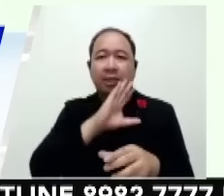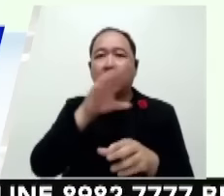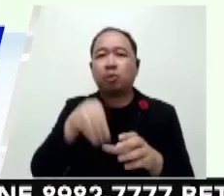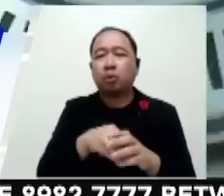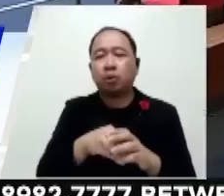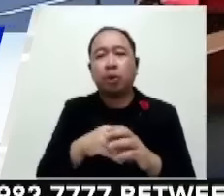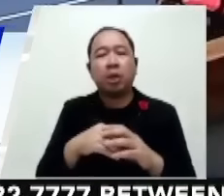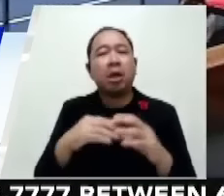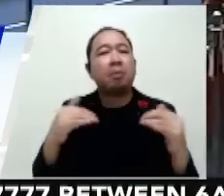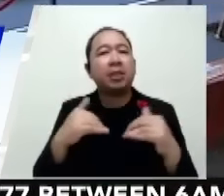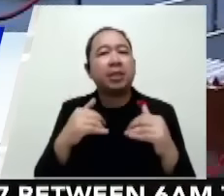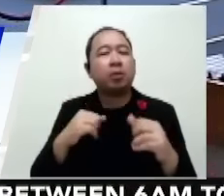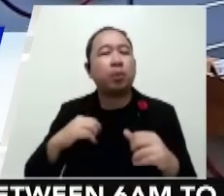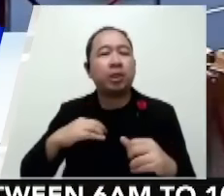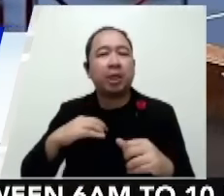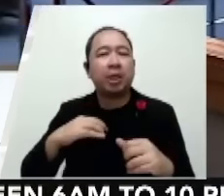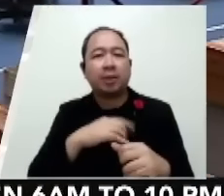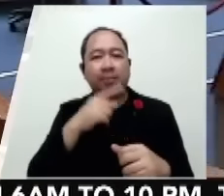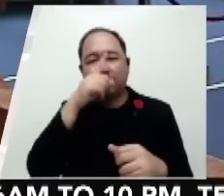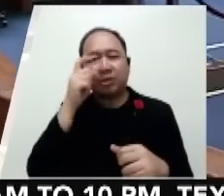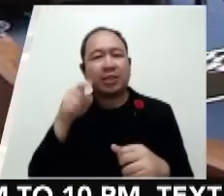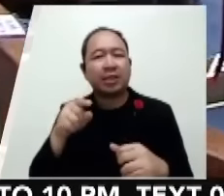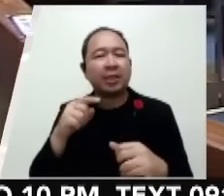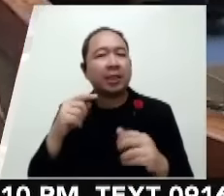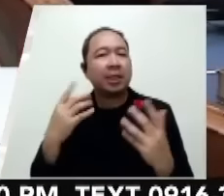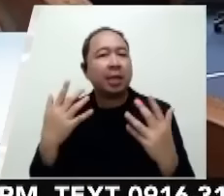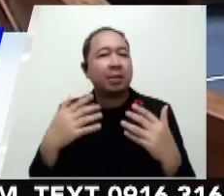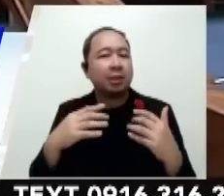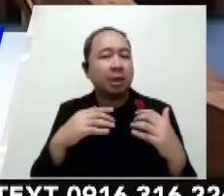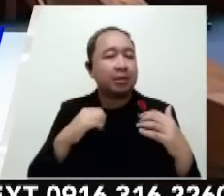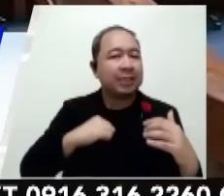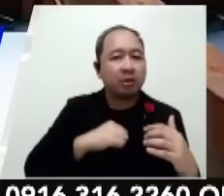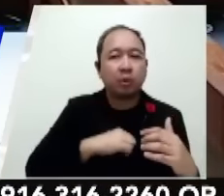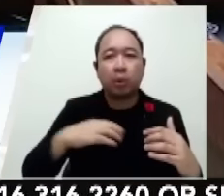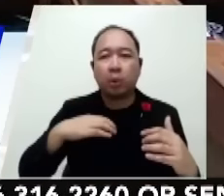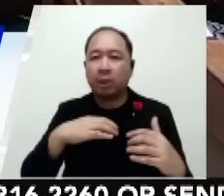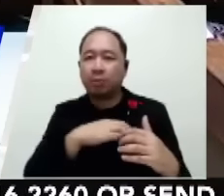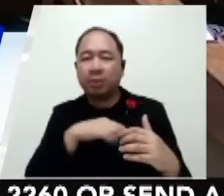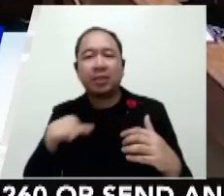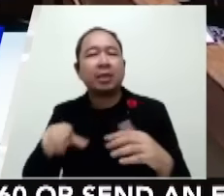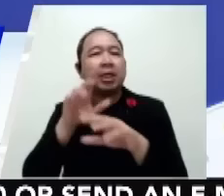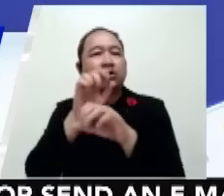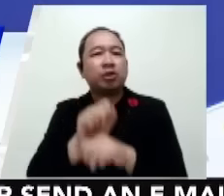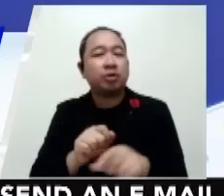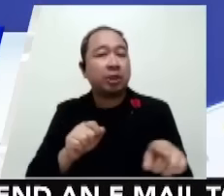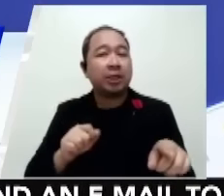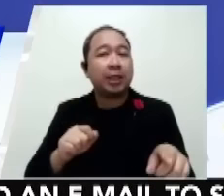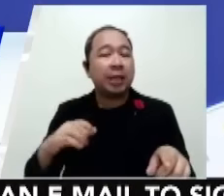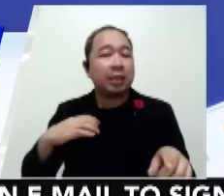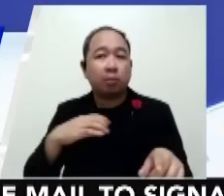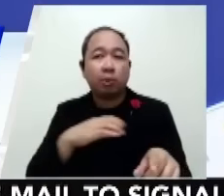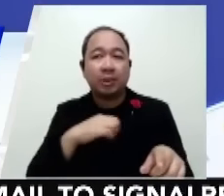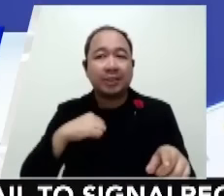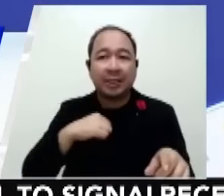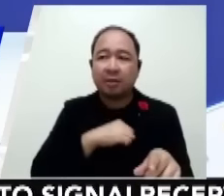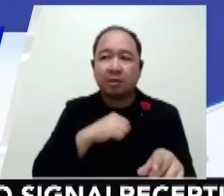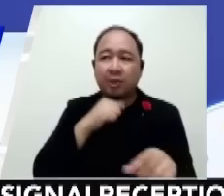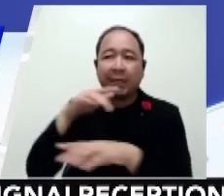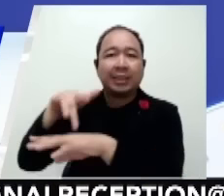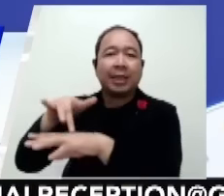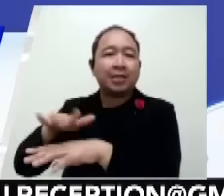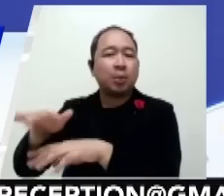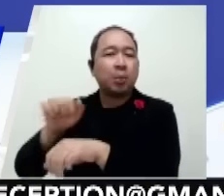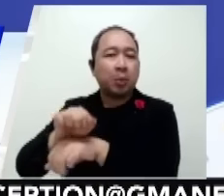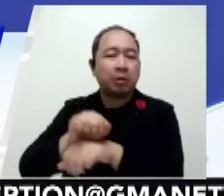interparliamentary courtesy. Ito yung tradisyon kung saan hindi makikialam ang Senado at Kamara sa trabaho ng isa't isa. If they have the goods, they have the